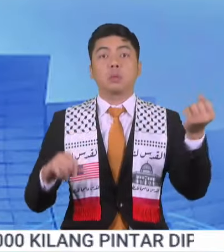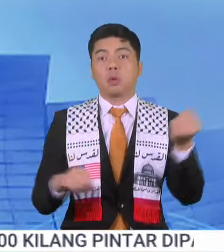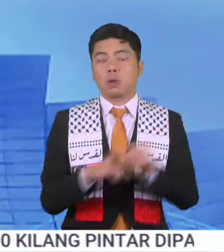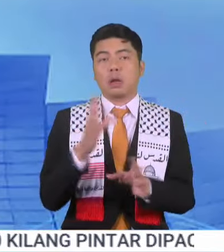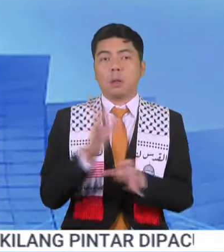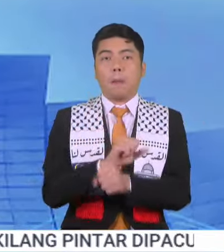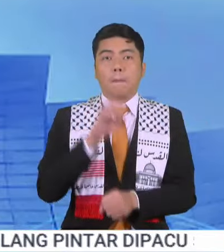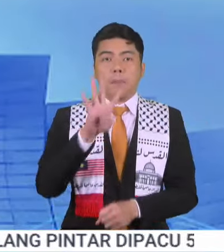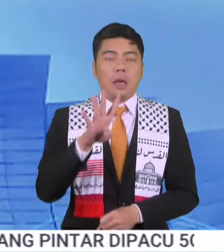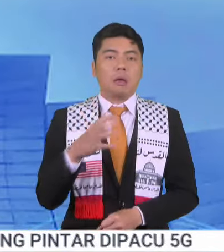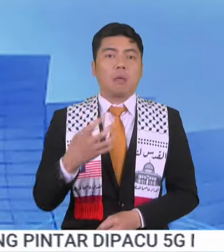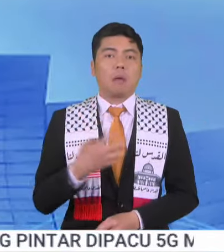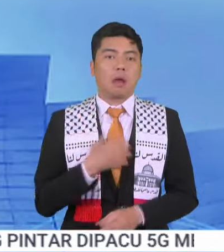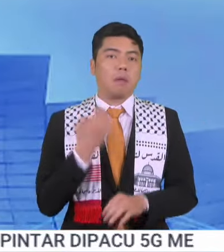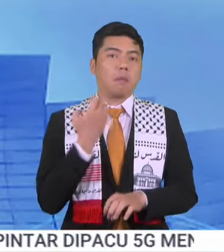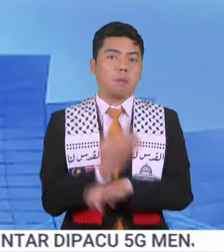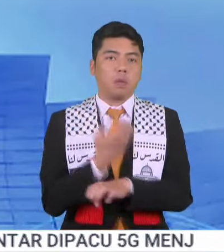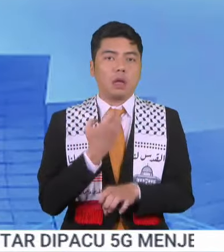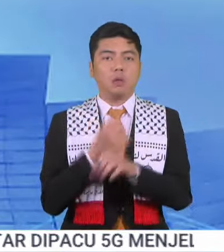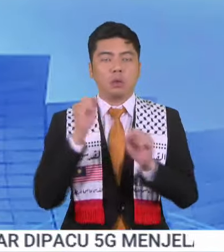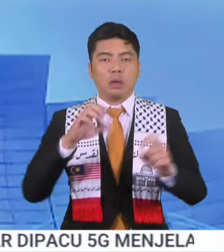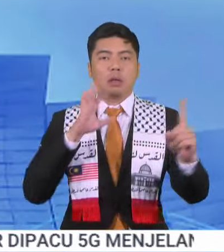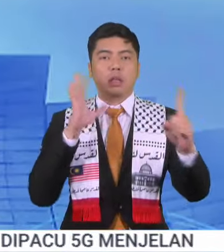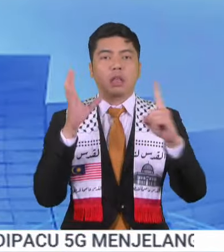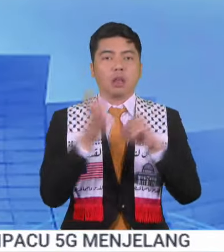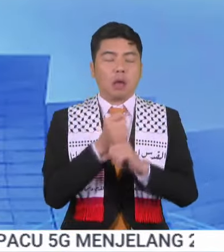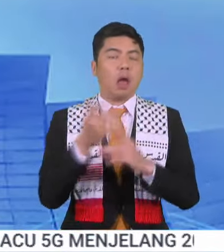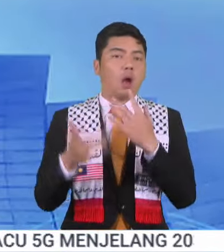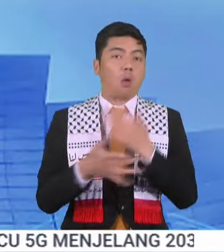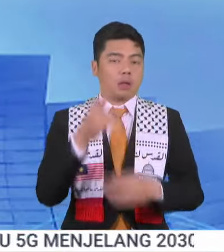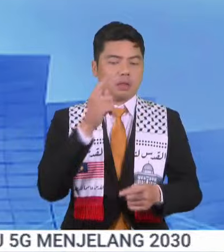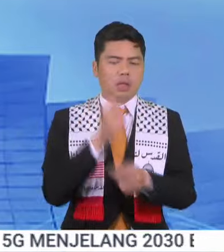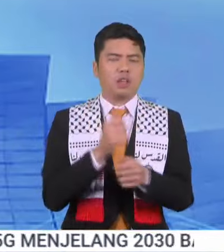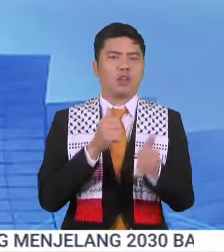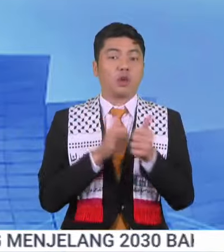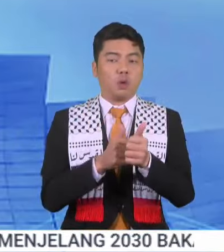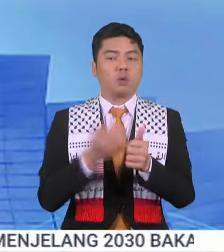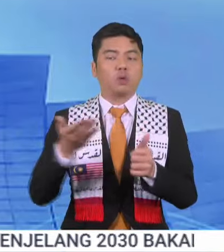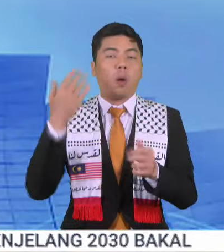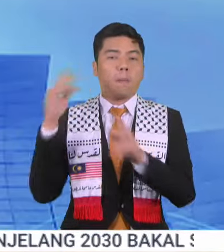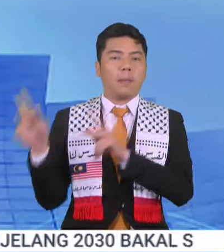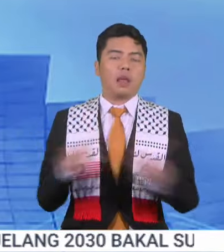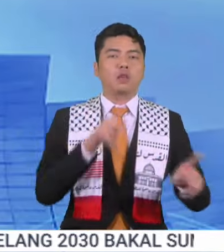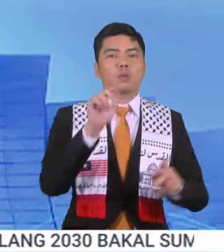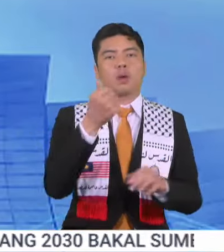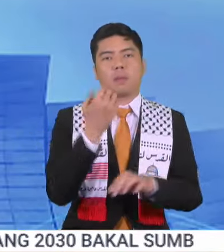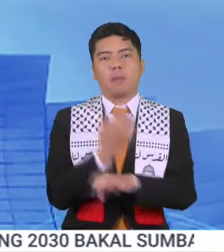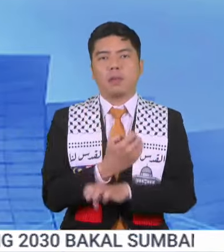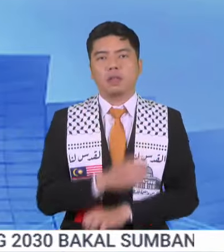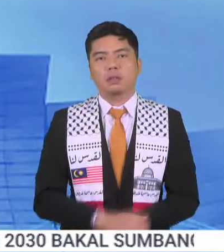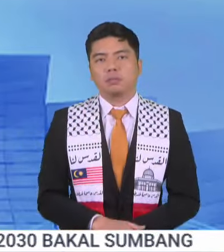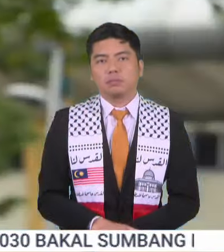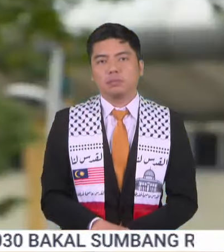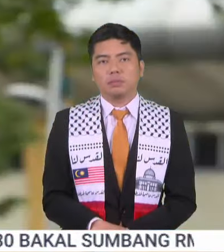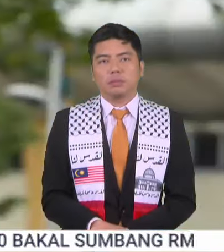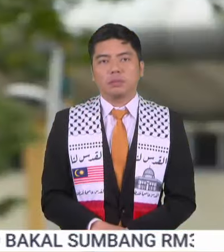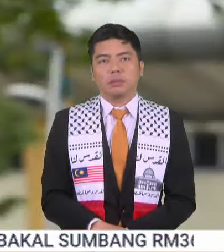menyumbang 4 lagi kilauan emas, membolehkan mereka mencapai sasaran awal yang ditetapkan iaitu 10 emas.